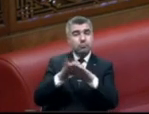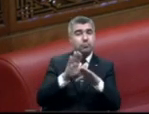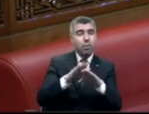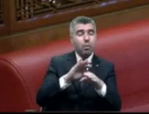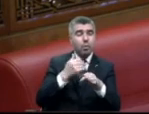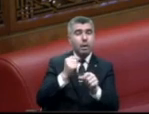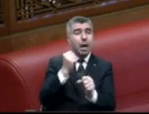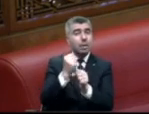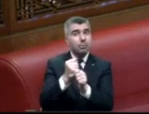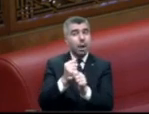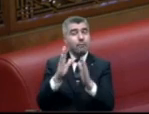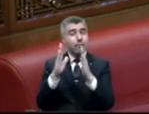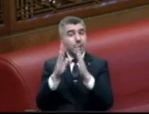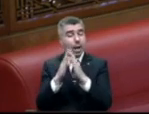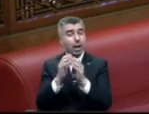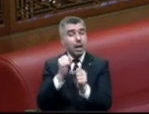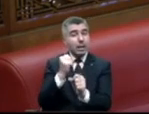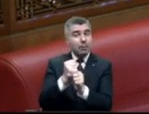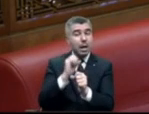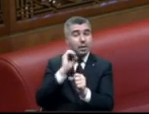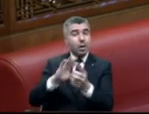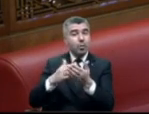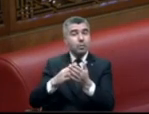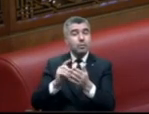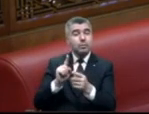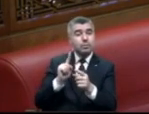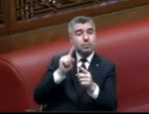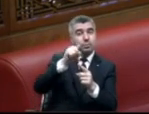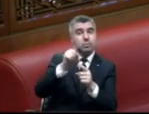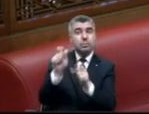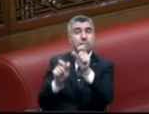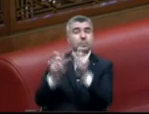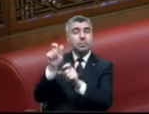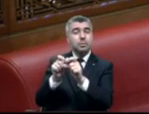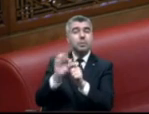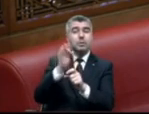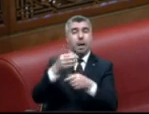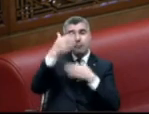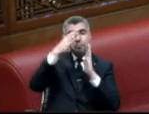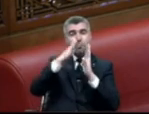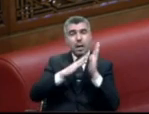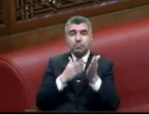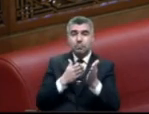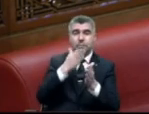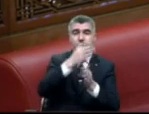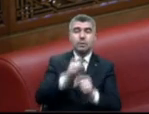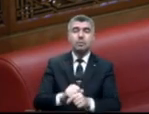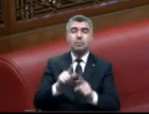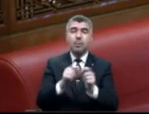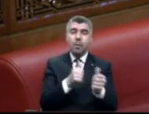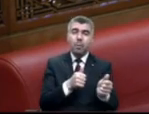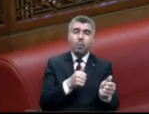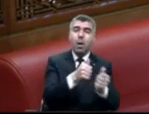حول ظروف العيش والعمل بالدول المستقبلة لفائدة العمال المرشحين للهجرة ومواكبة